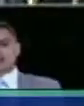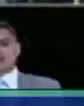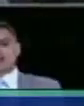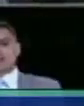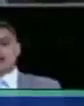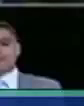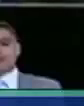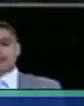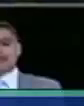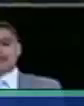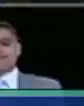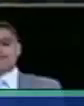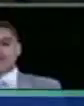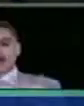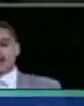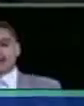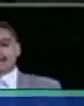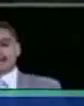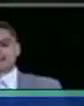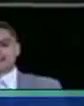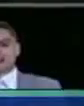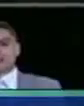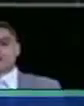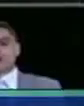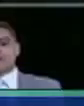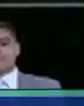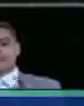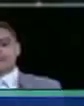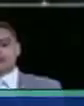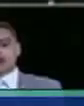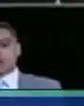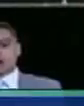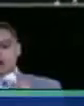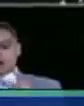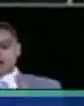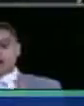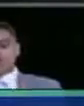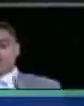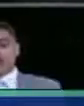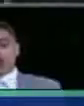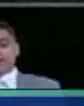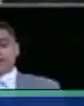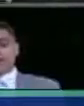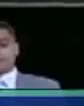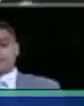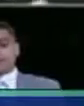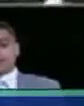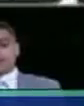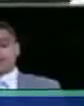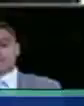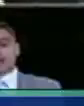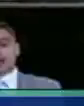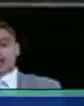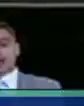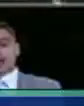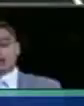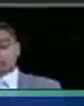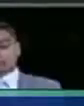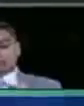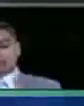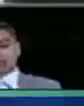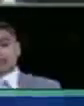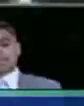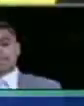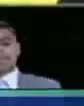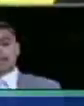ادخال السرور والبهجة على الناس. واتصور باللي احنا بنعمله ده بوجودكم بصرف النظر انت